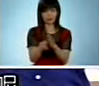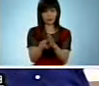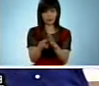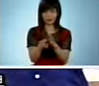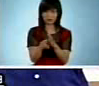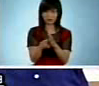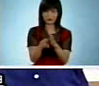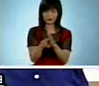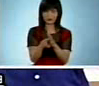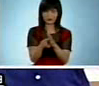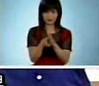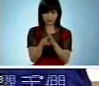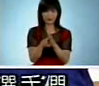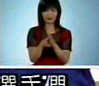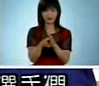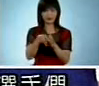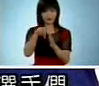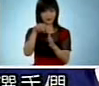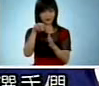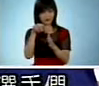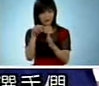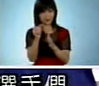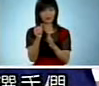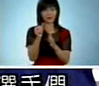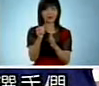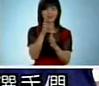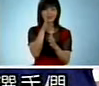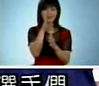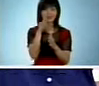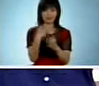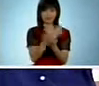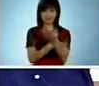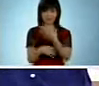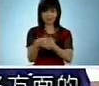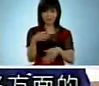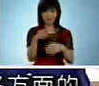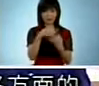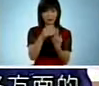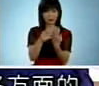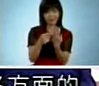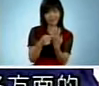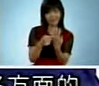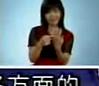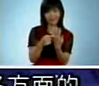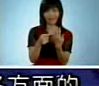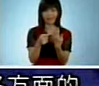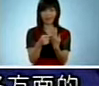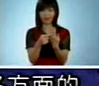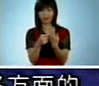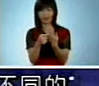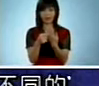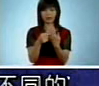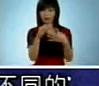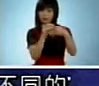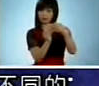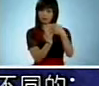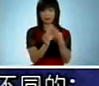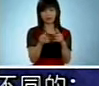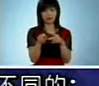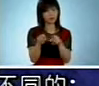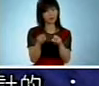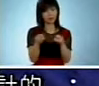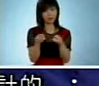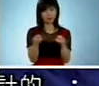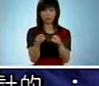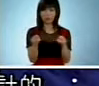时候呢，那基于就是特别对身障的选手们呢、他们的游戏的这个规则啊跟各方面的其实是有些不